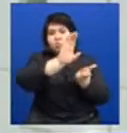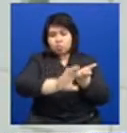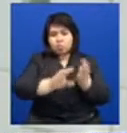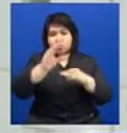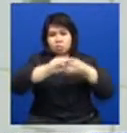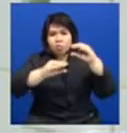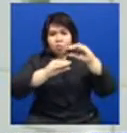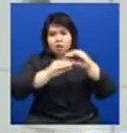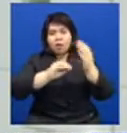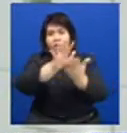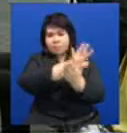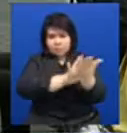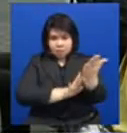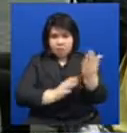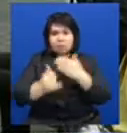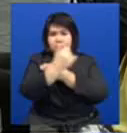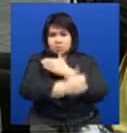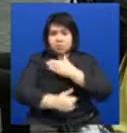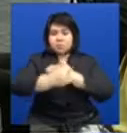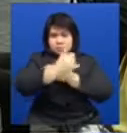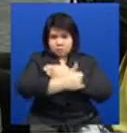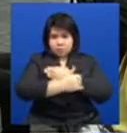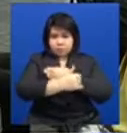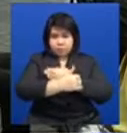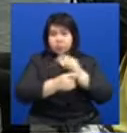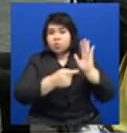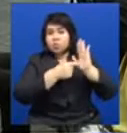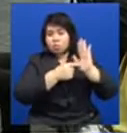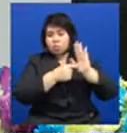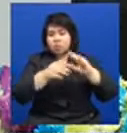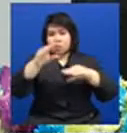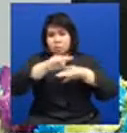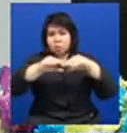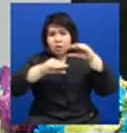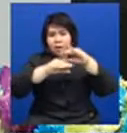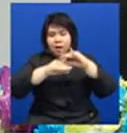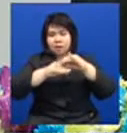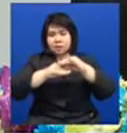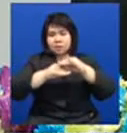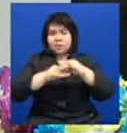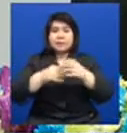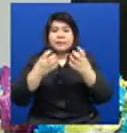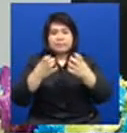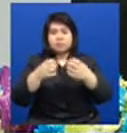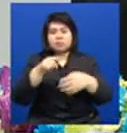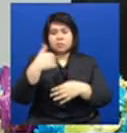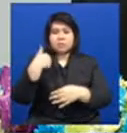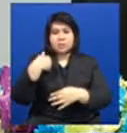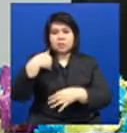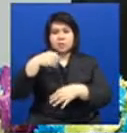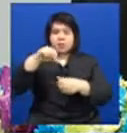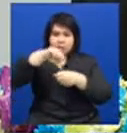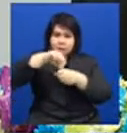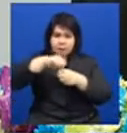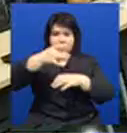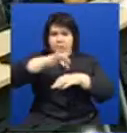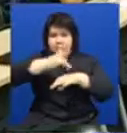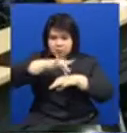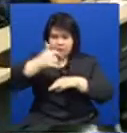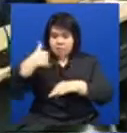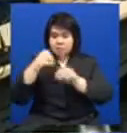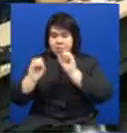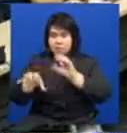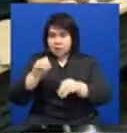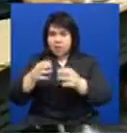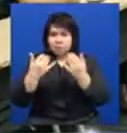ใหญ่ในประเทศและต่างประเทศนะคะทั้งโครงการโรงไฟฟ้าถ่านหินก๊าซธรรมชาติและโรงไฟฟ้าขยะขณะที่การ